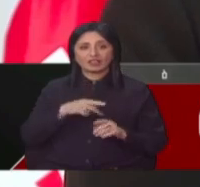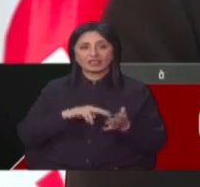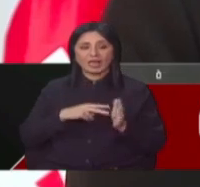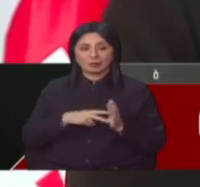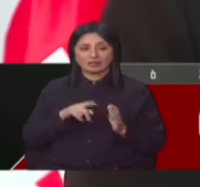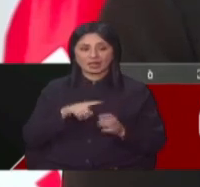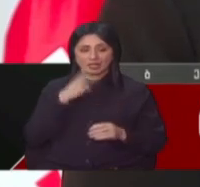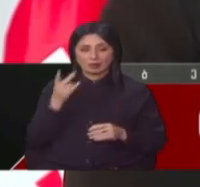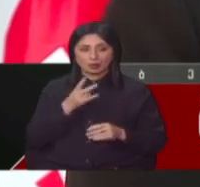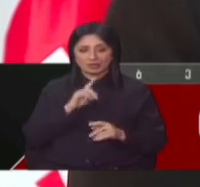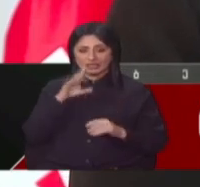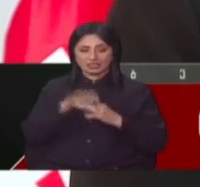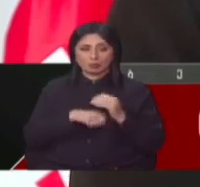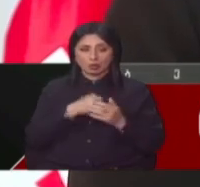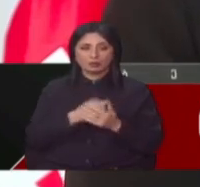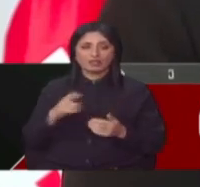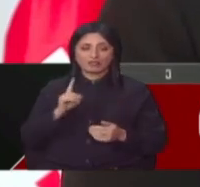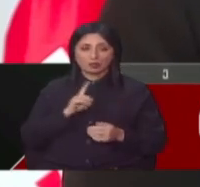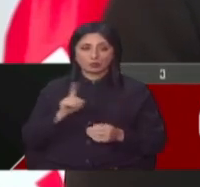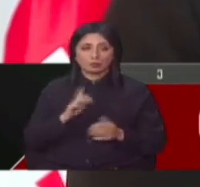am să o adăpim pe